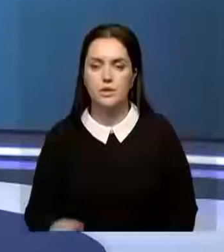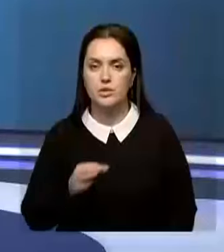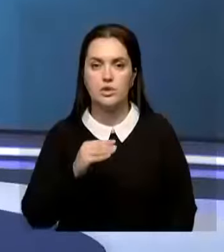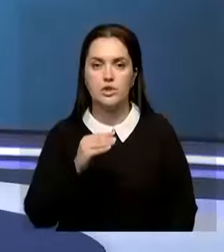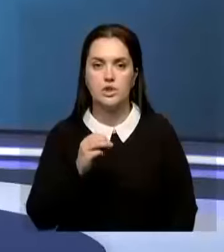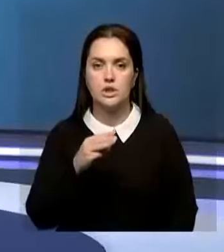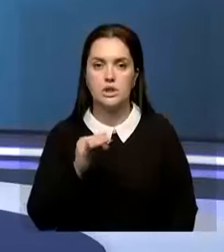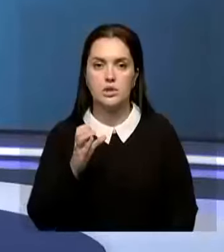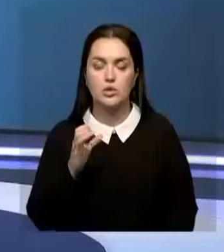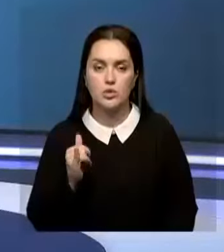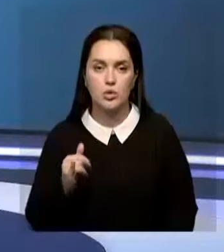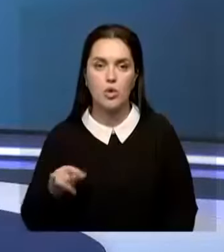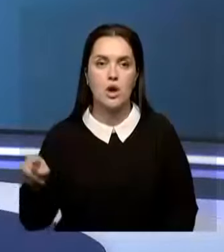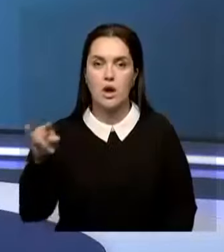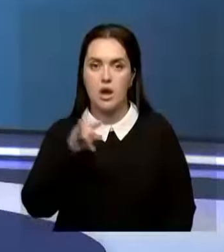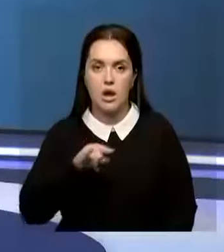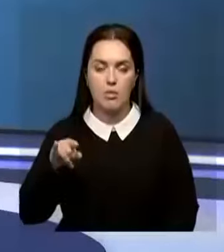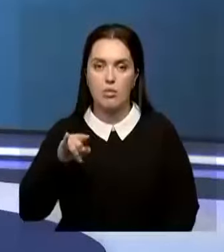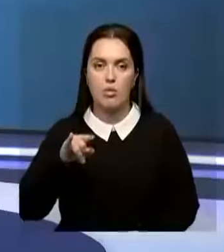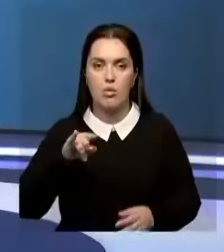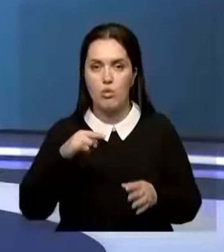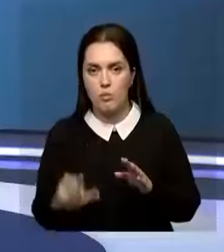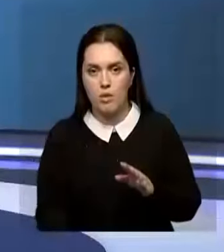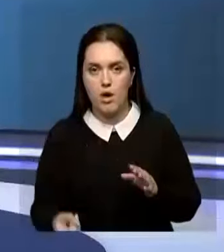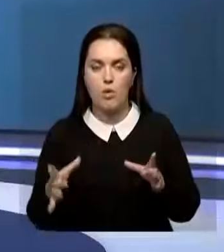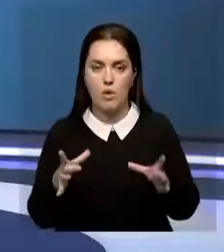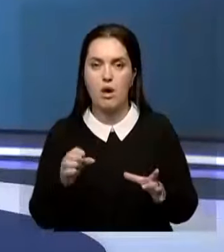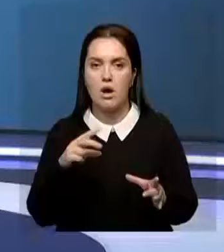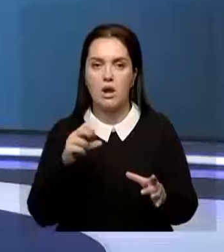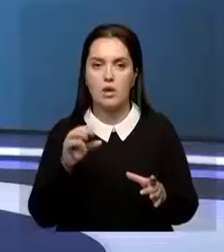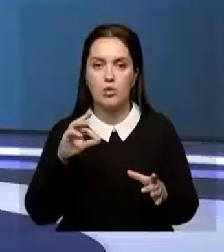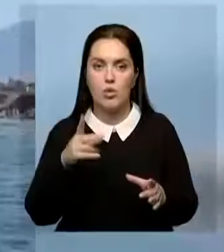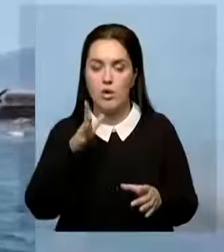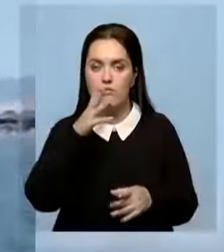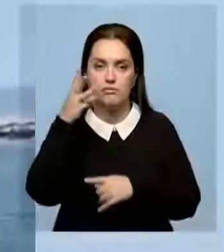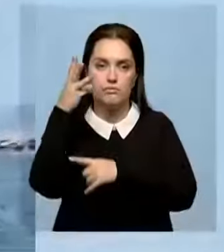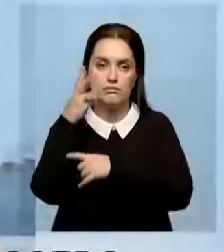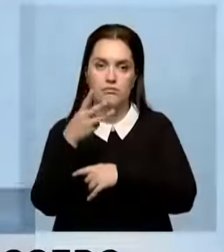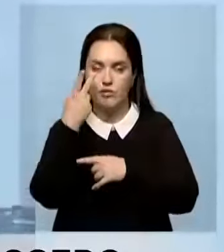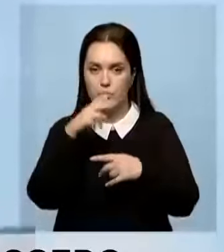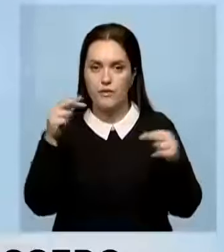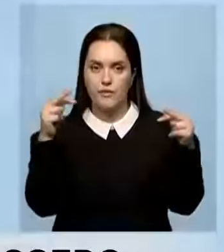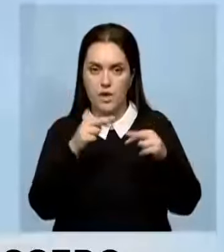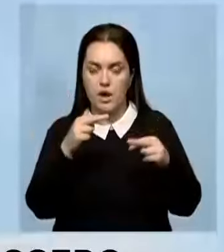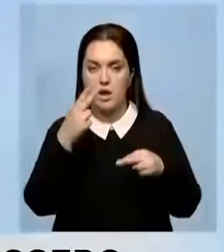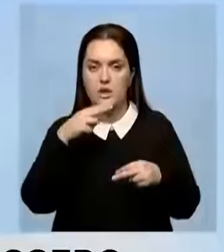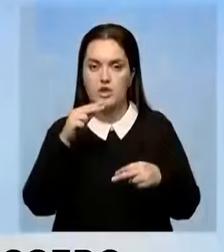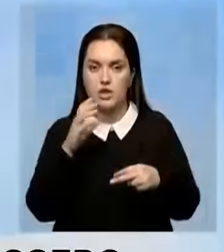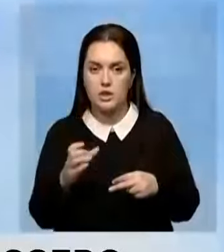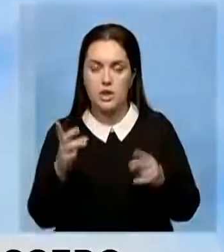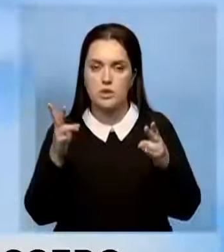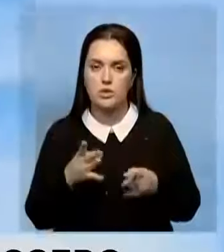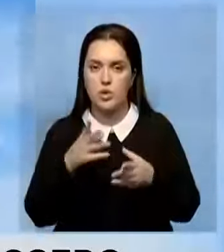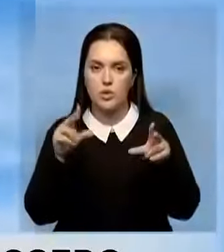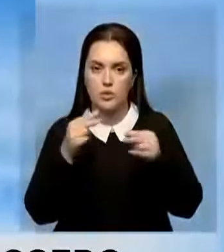В области ЖТСУ летательный аппарат с людьми упал в озеро Алаколь. Момент падения сняли на видео очевидцы. По сообщению ДЧС области